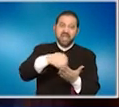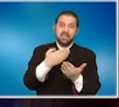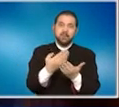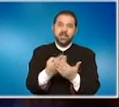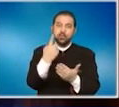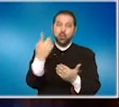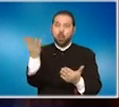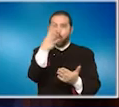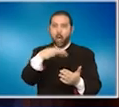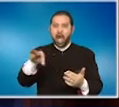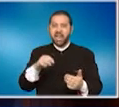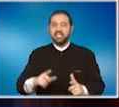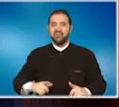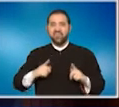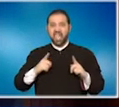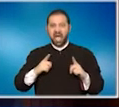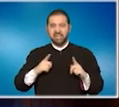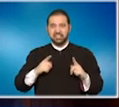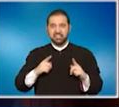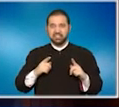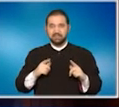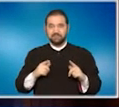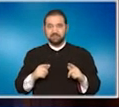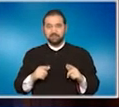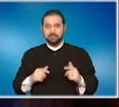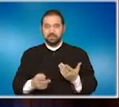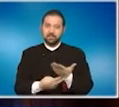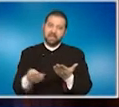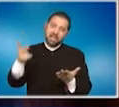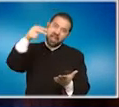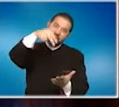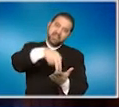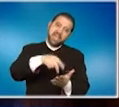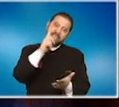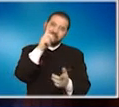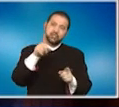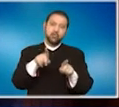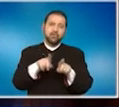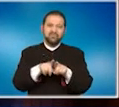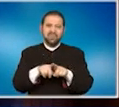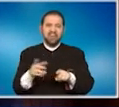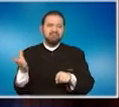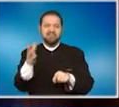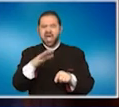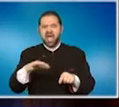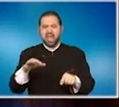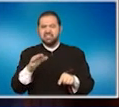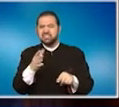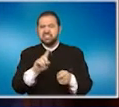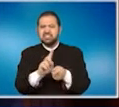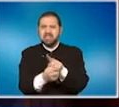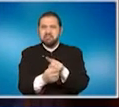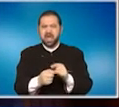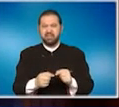viața lui. A înviat unui mod altfel de viață, pe care el, bineînțeles